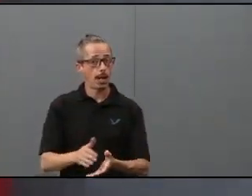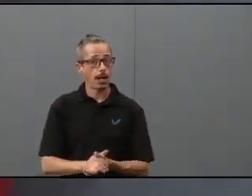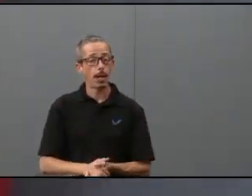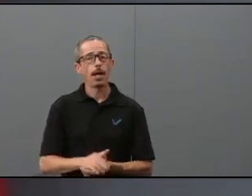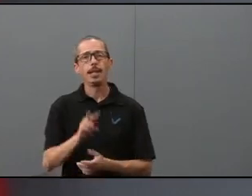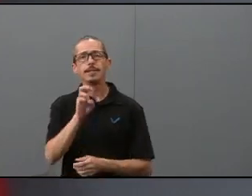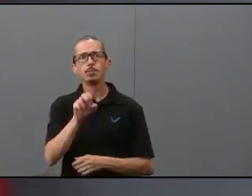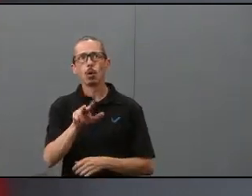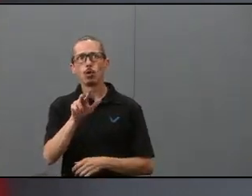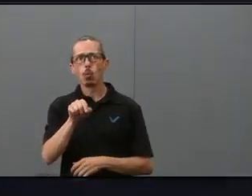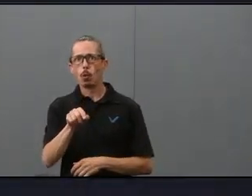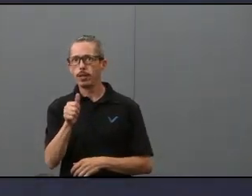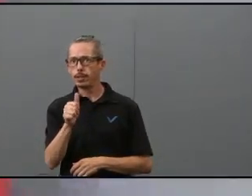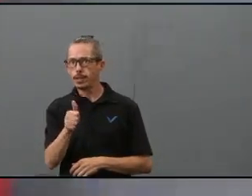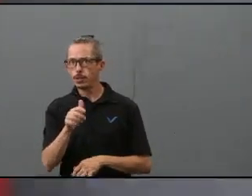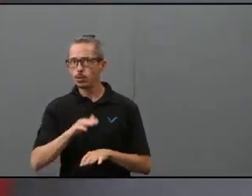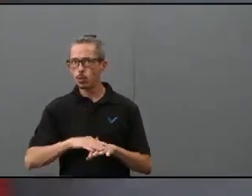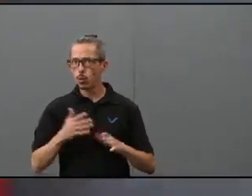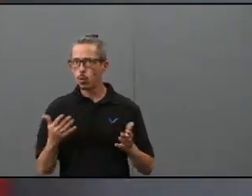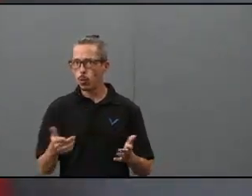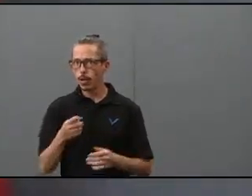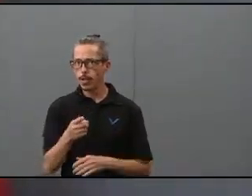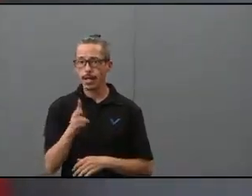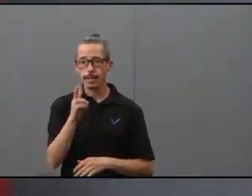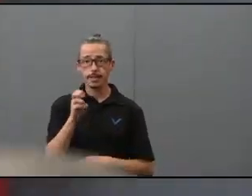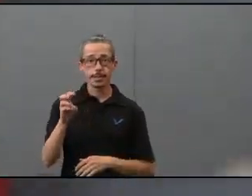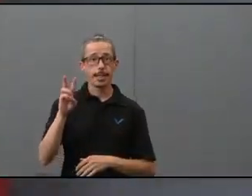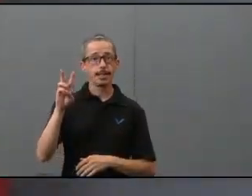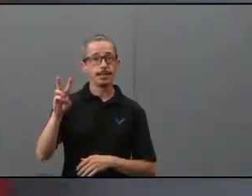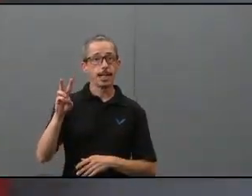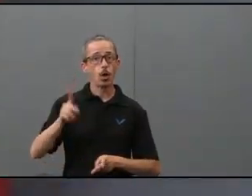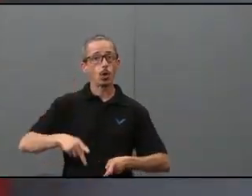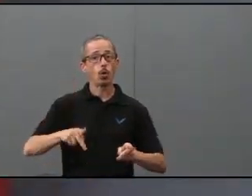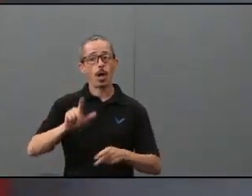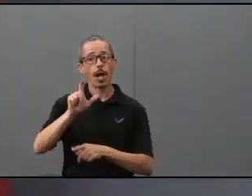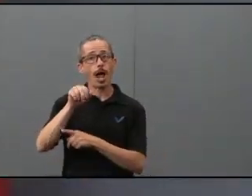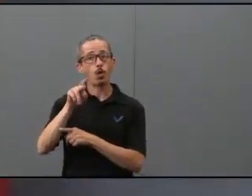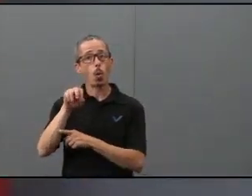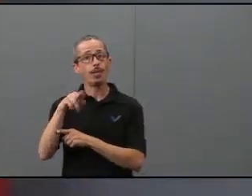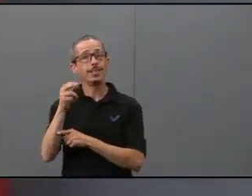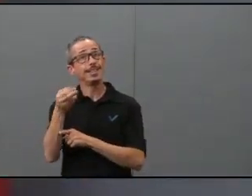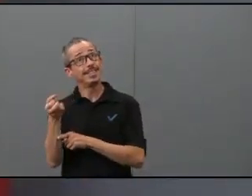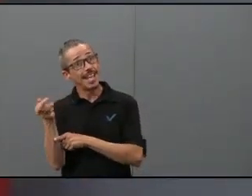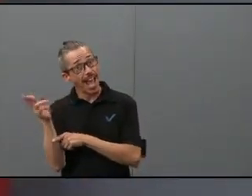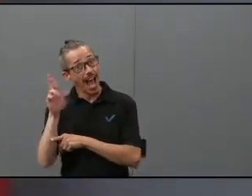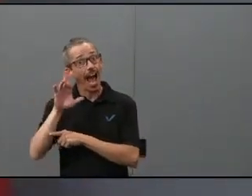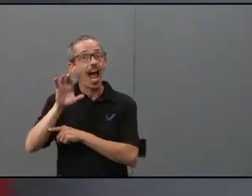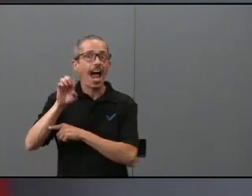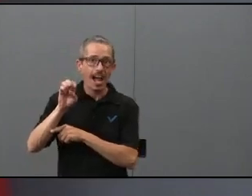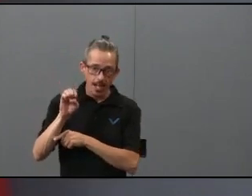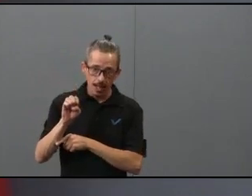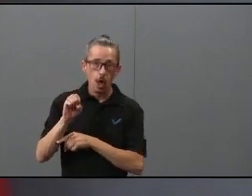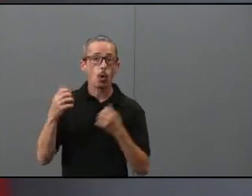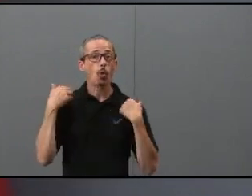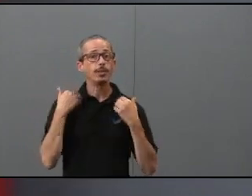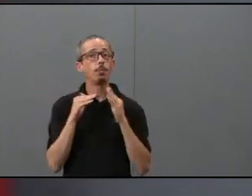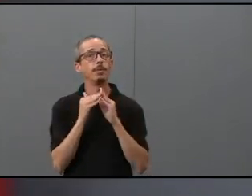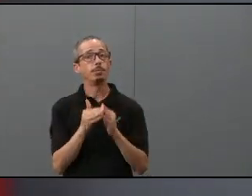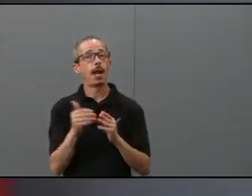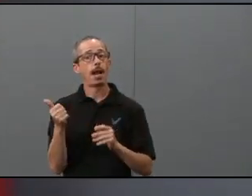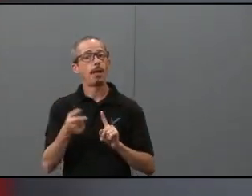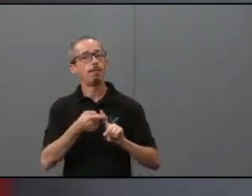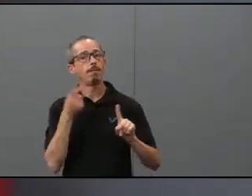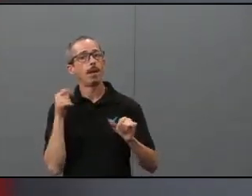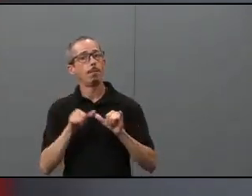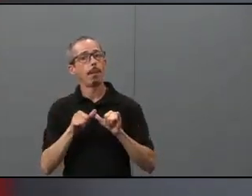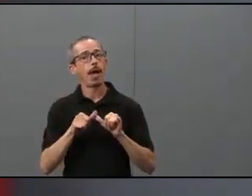6.3 100 concernant le 606 rue la naudière le Conseil Municipal approuve les plans datés